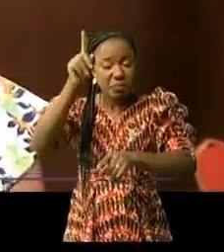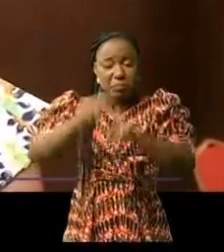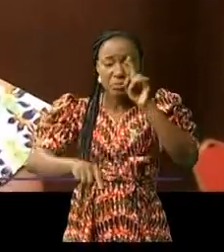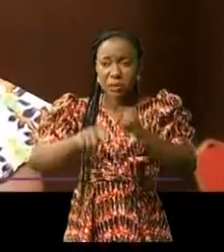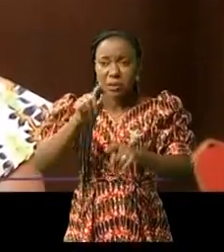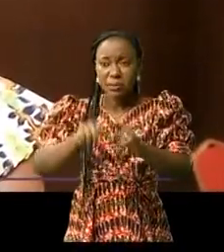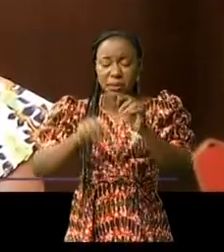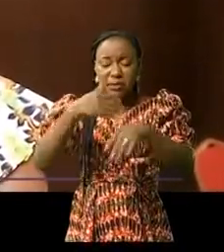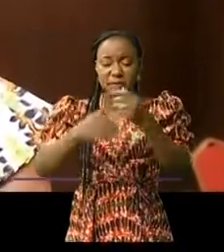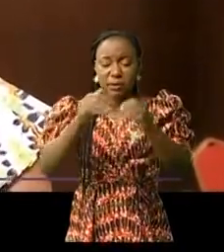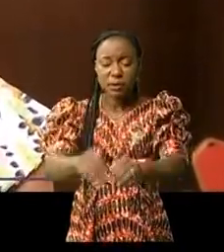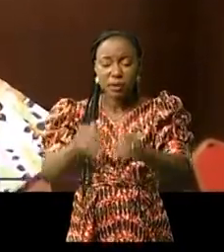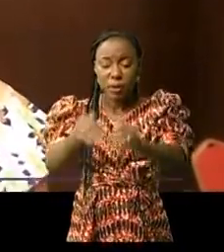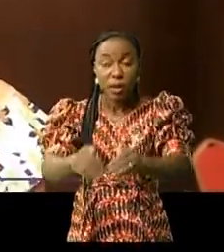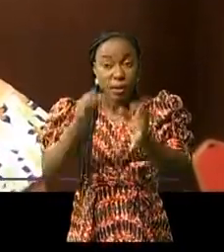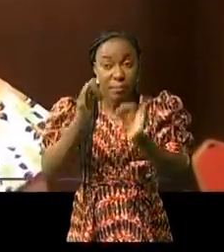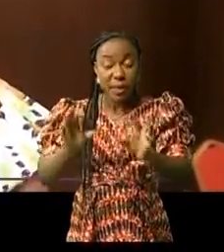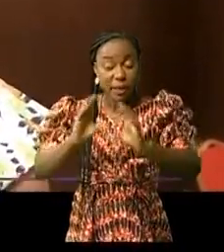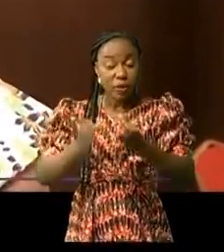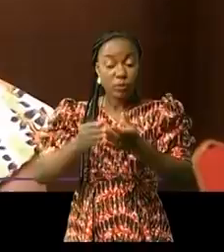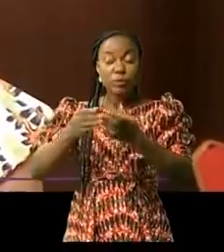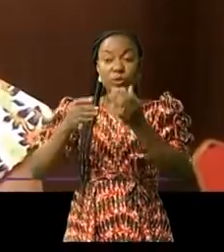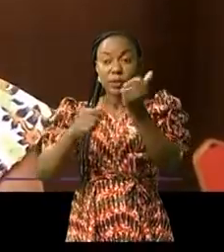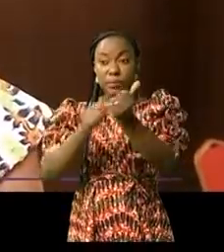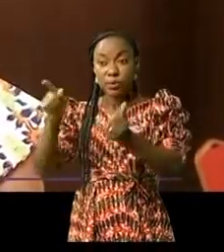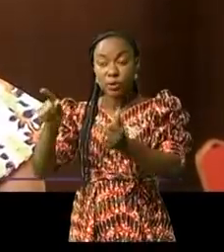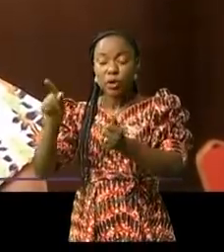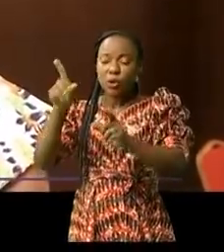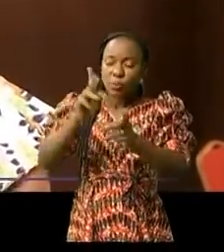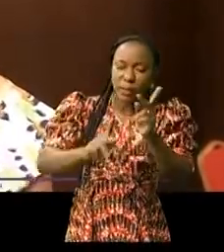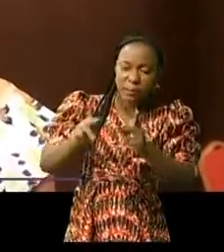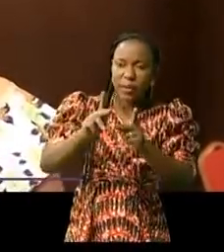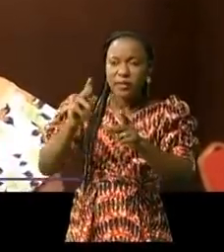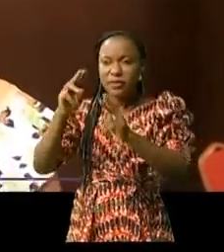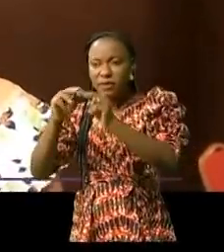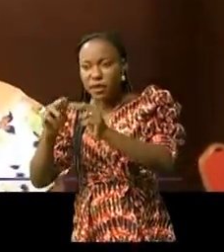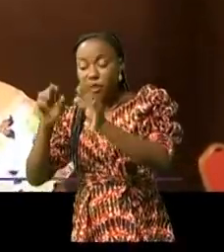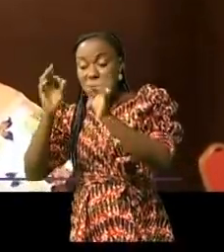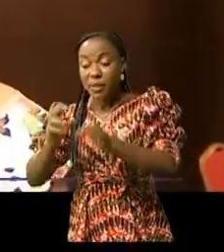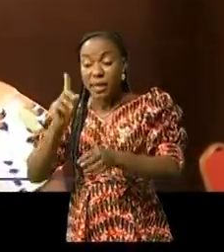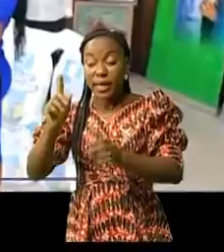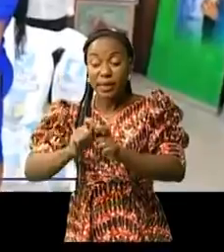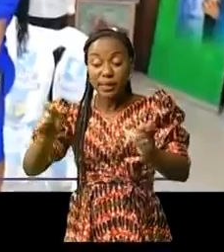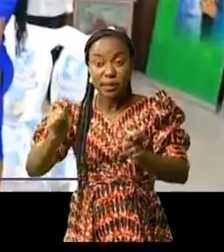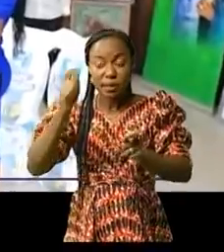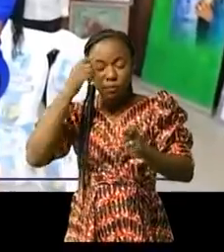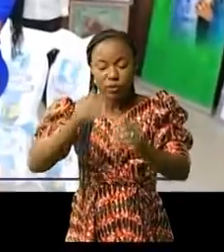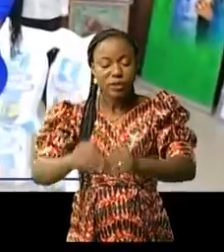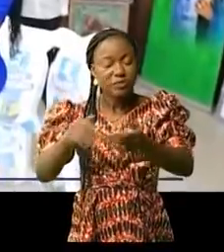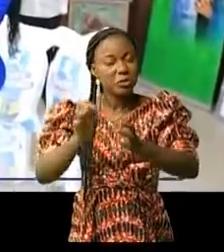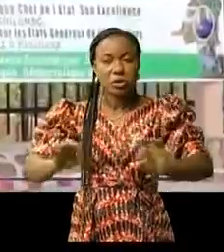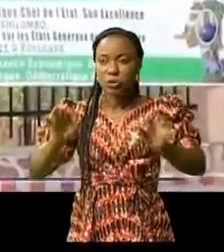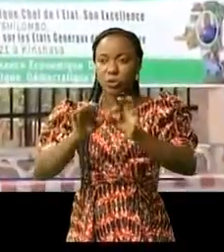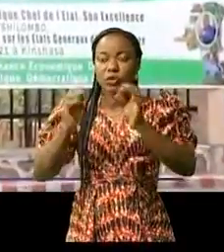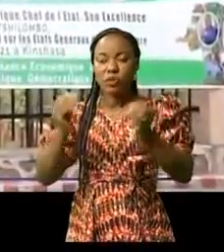hectares mais il ya les communautés locales et à le paysan qui manque aux mêmes méthodes pour qu'ils tuent les revendications de